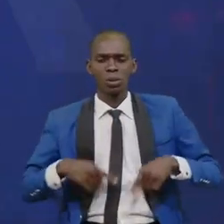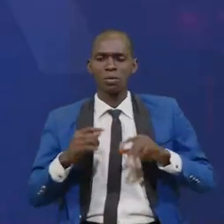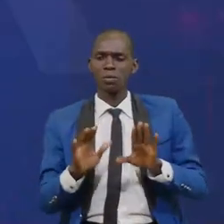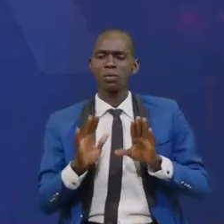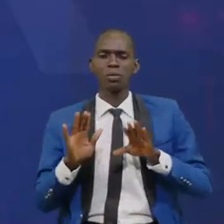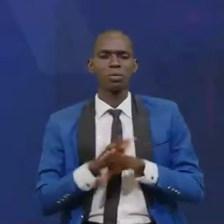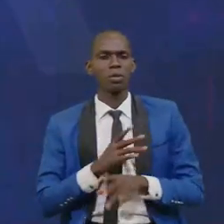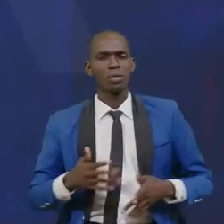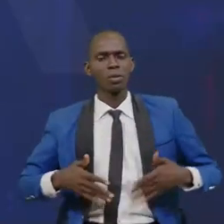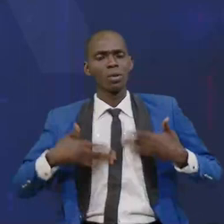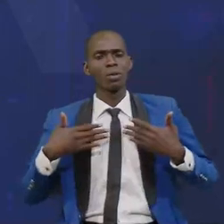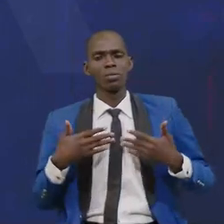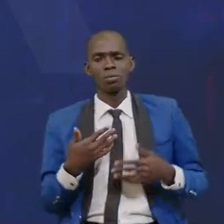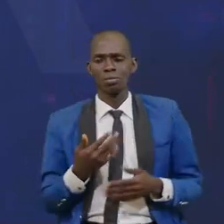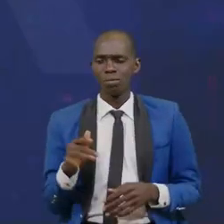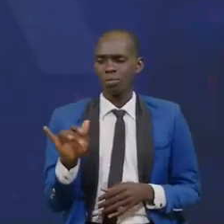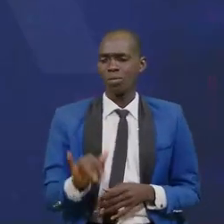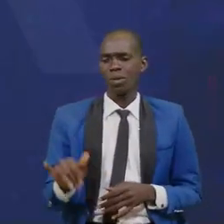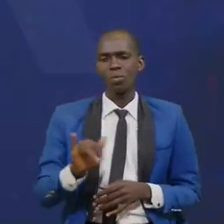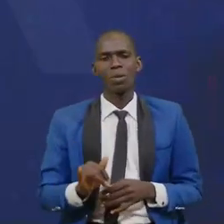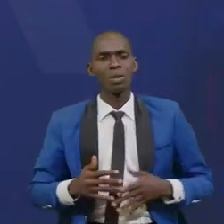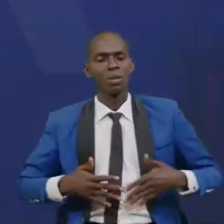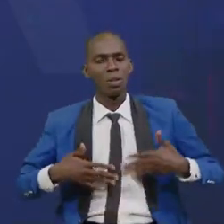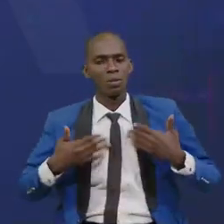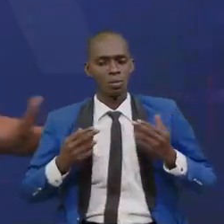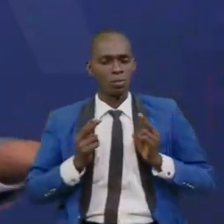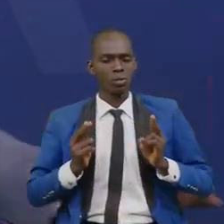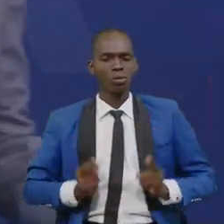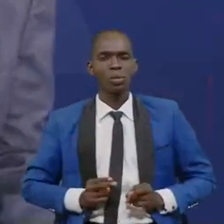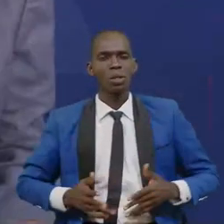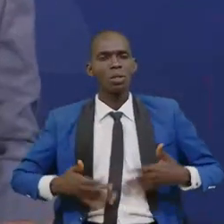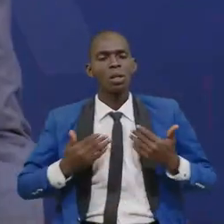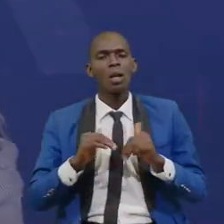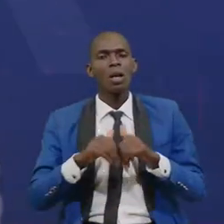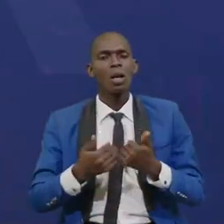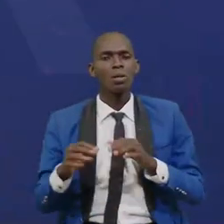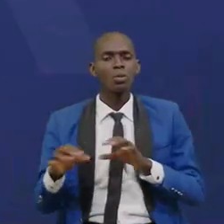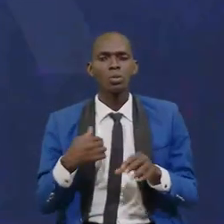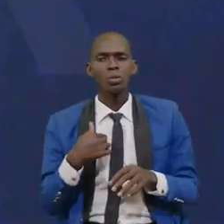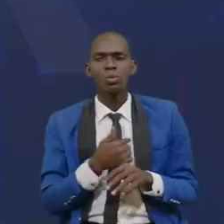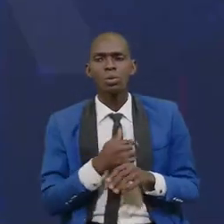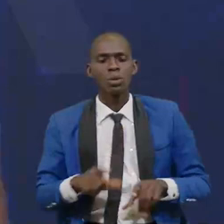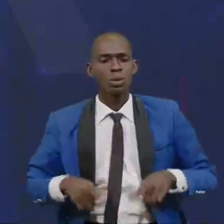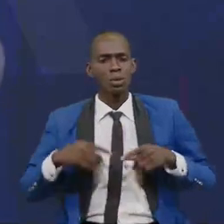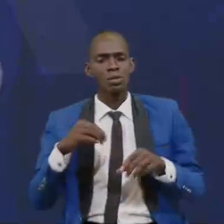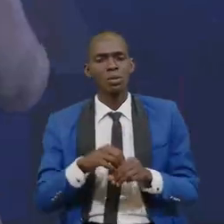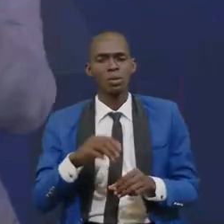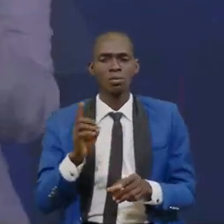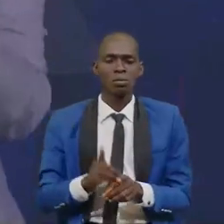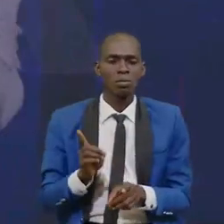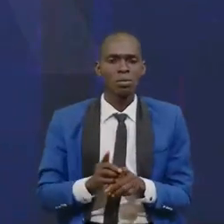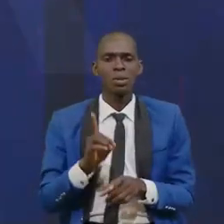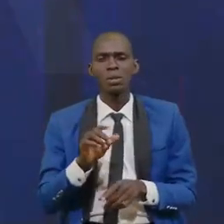la peur des vies ordinaires, des vies humaines? Comment mener une vie